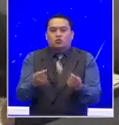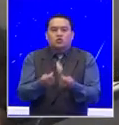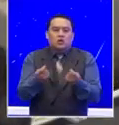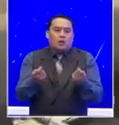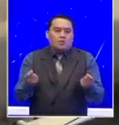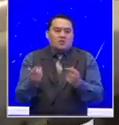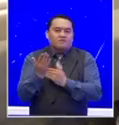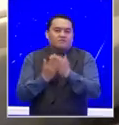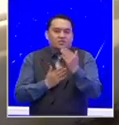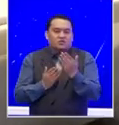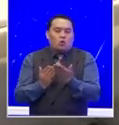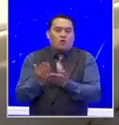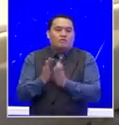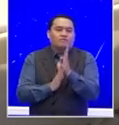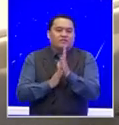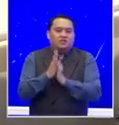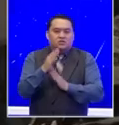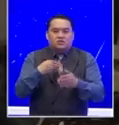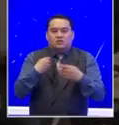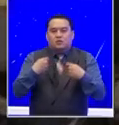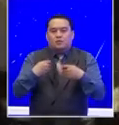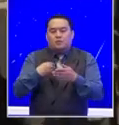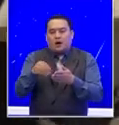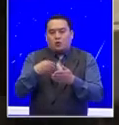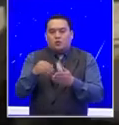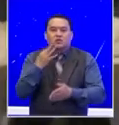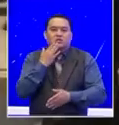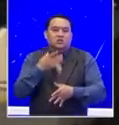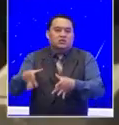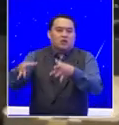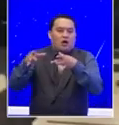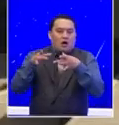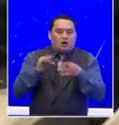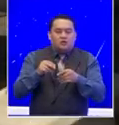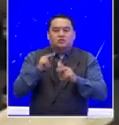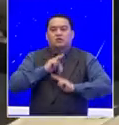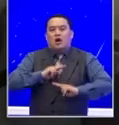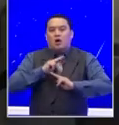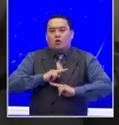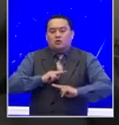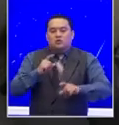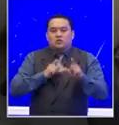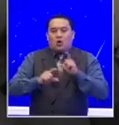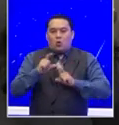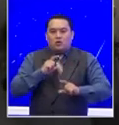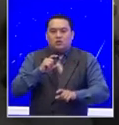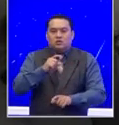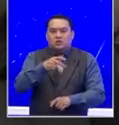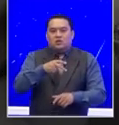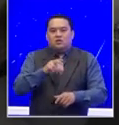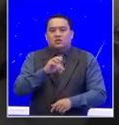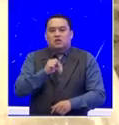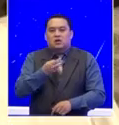они высокопродуктивные и закупаются за рубежом. В частности, область наладила взаимодействие с институтами Сербии и